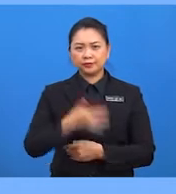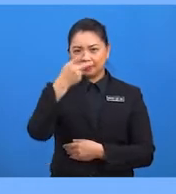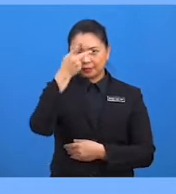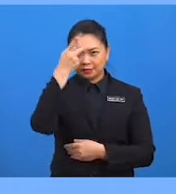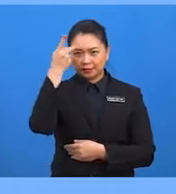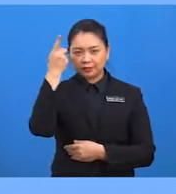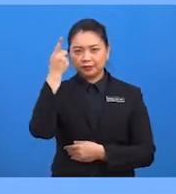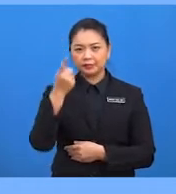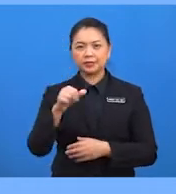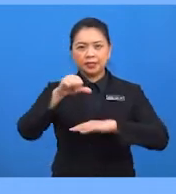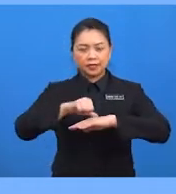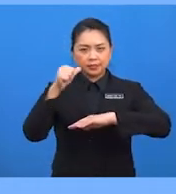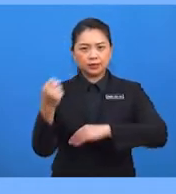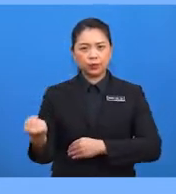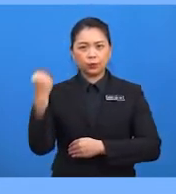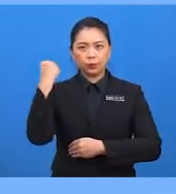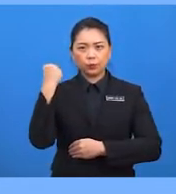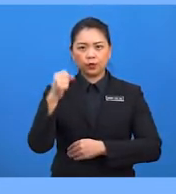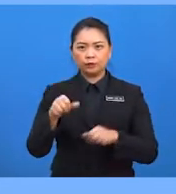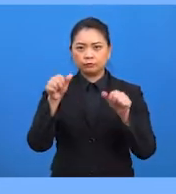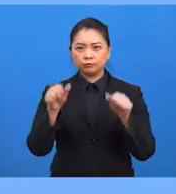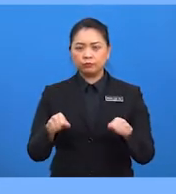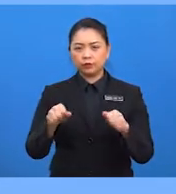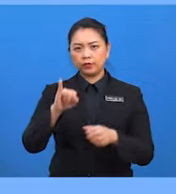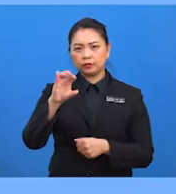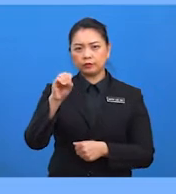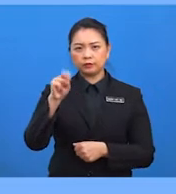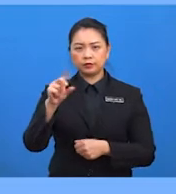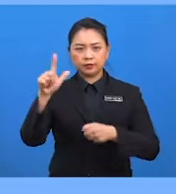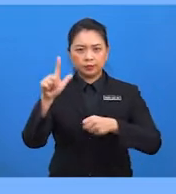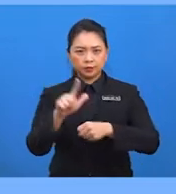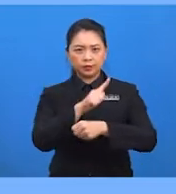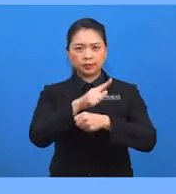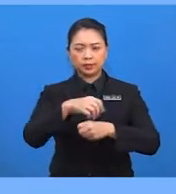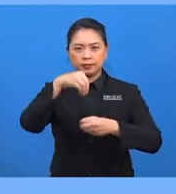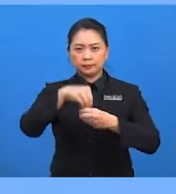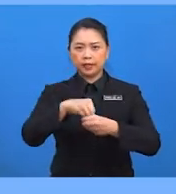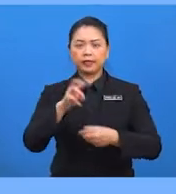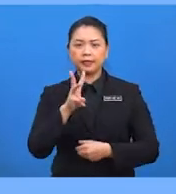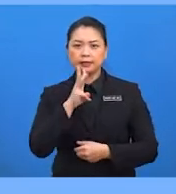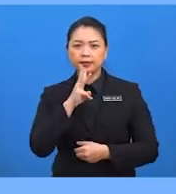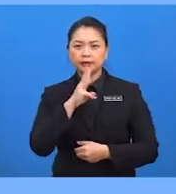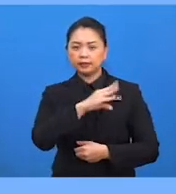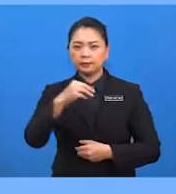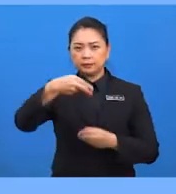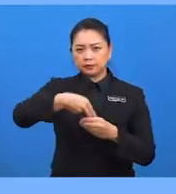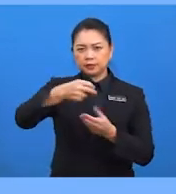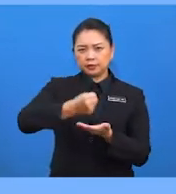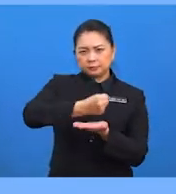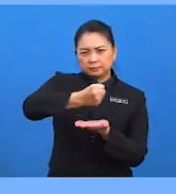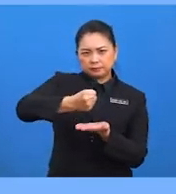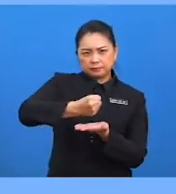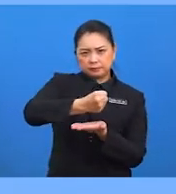Ini kerana asid kuat boleh mengion dengan lengkap di dalam air